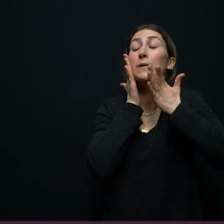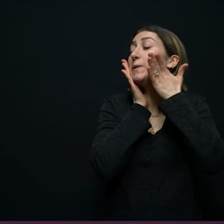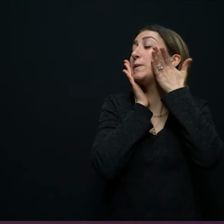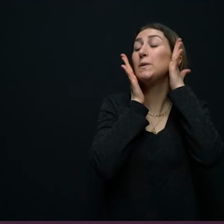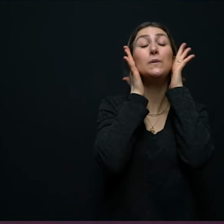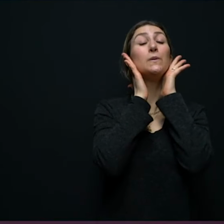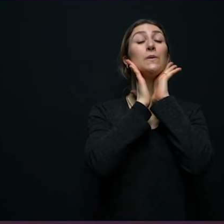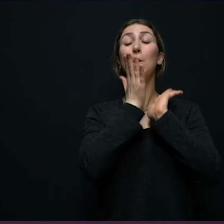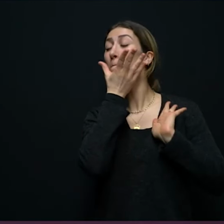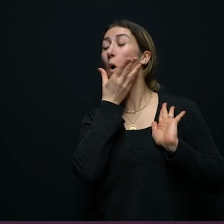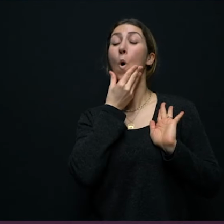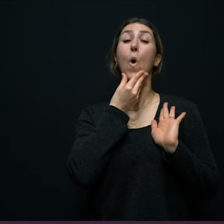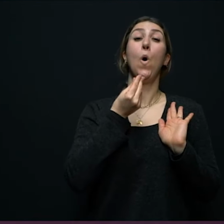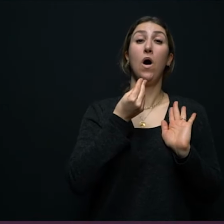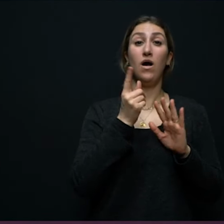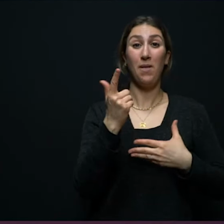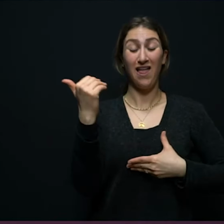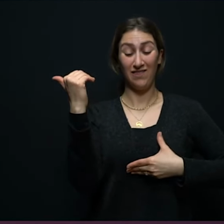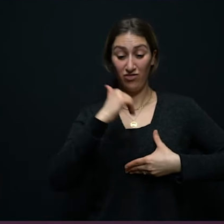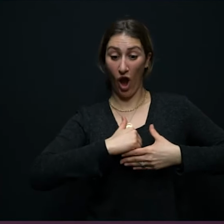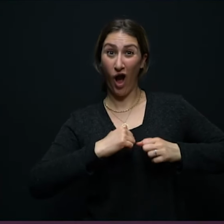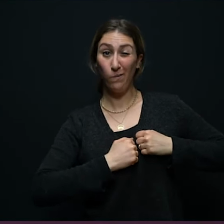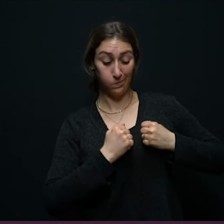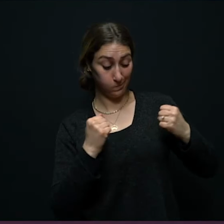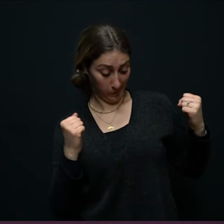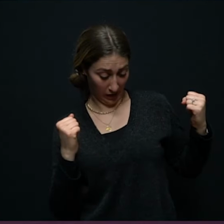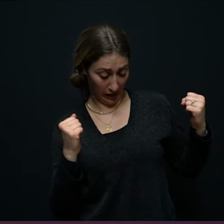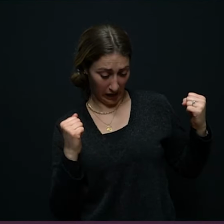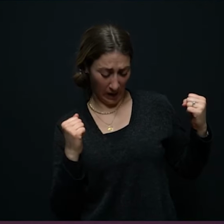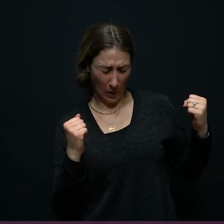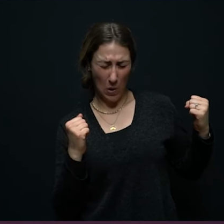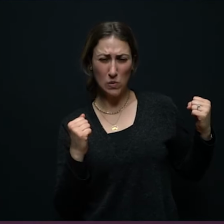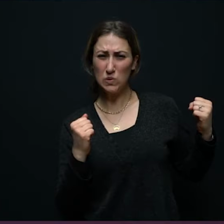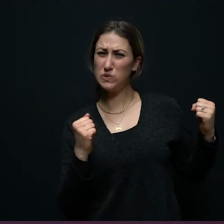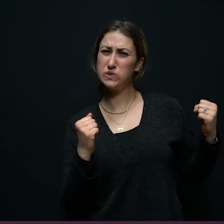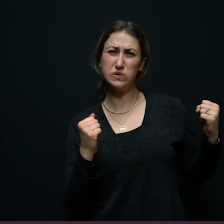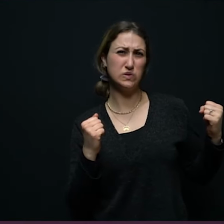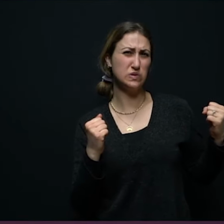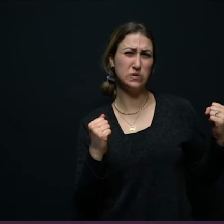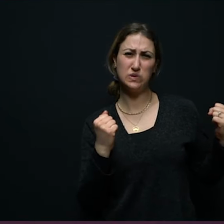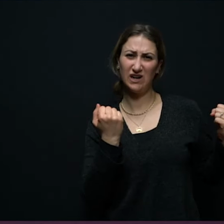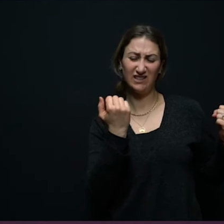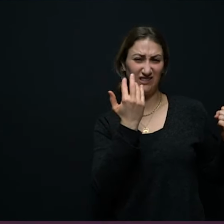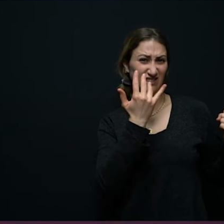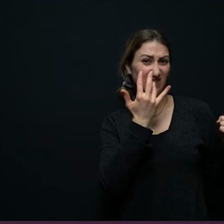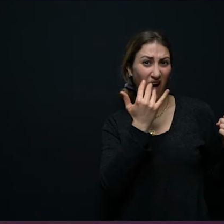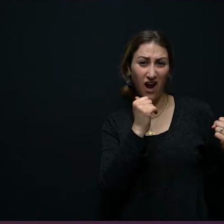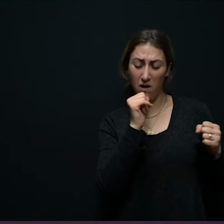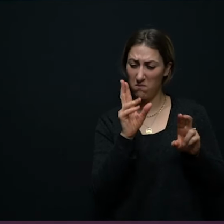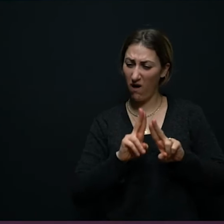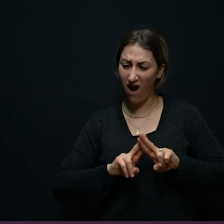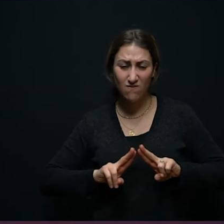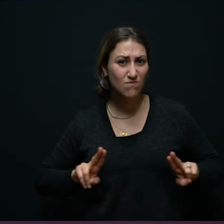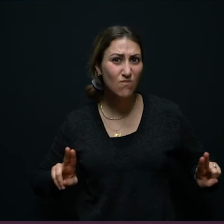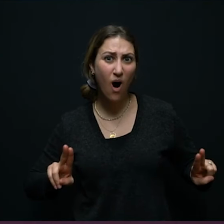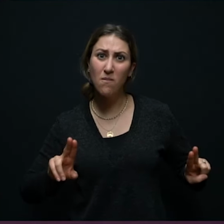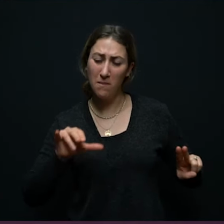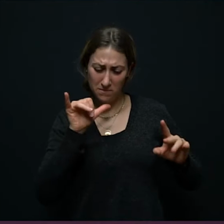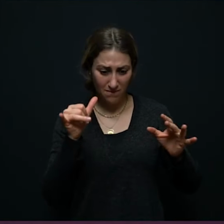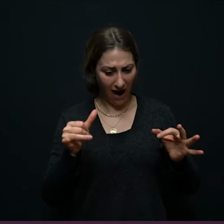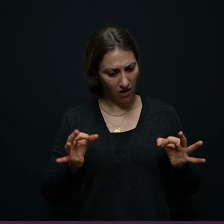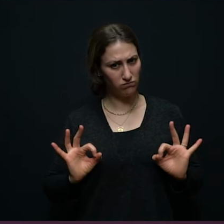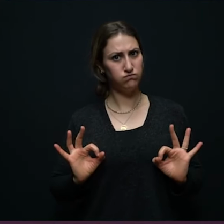négligée savez ce que c'est être négligé un venir complètement débraillé les cheveux longs